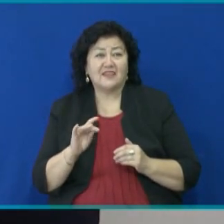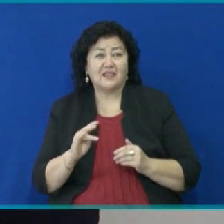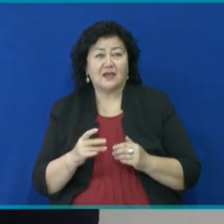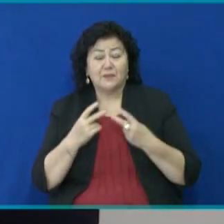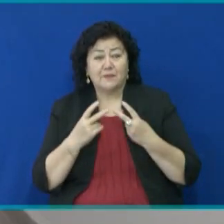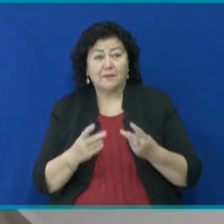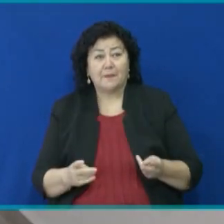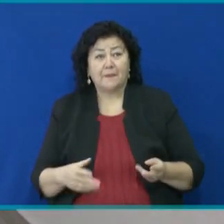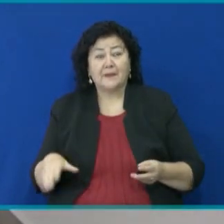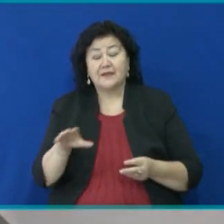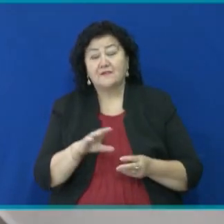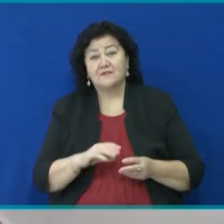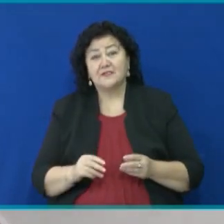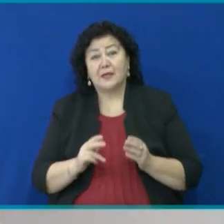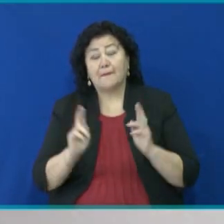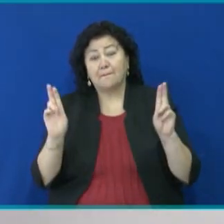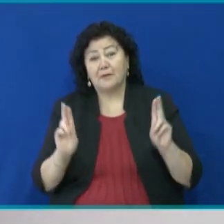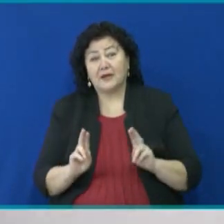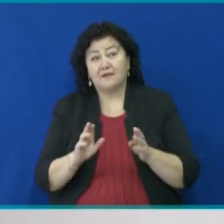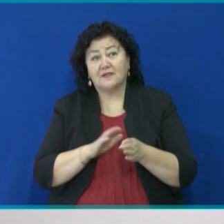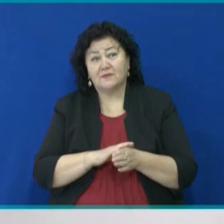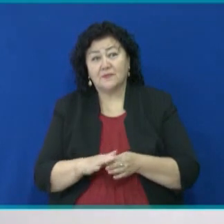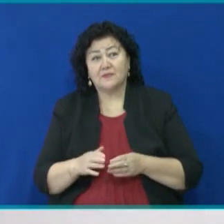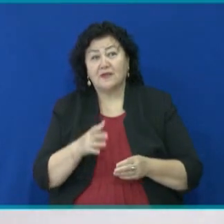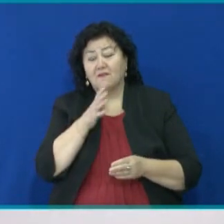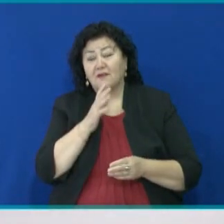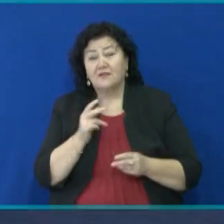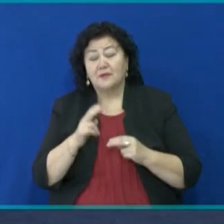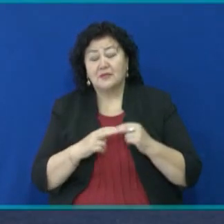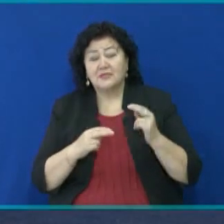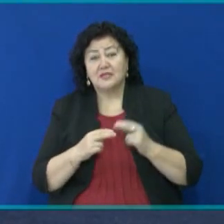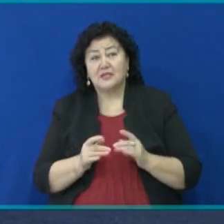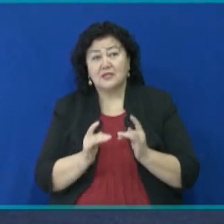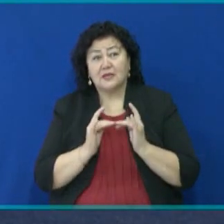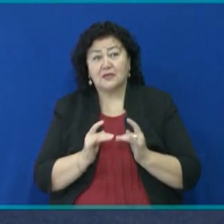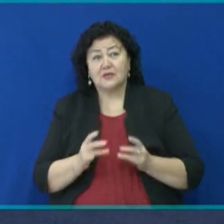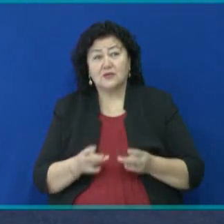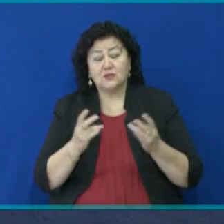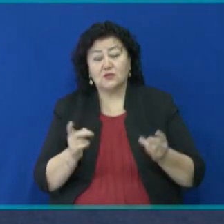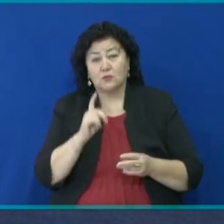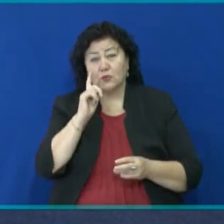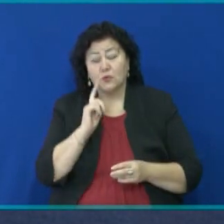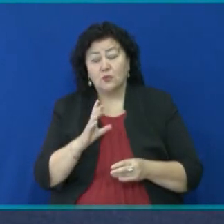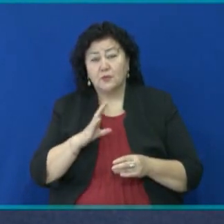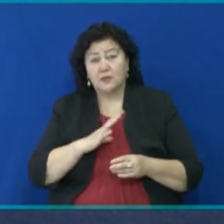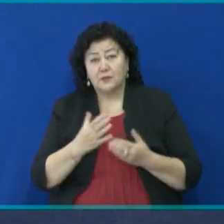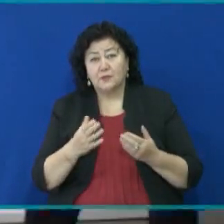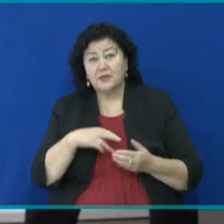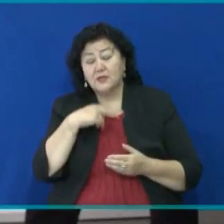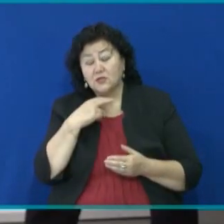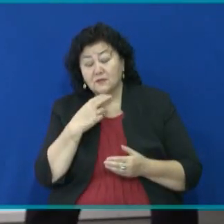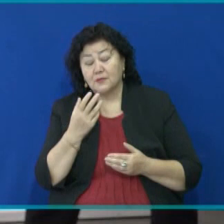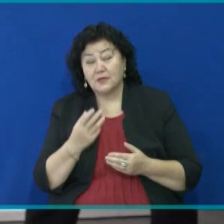нысандарына қойылатын барлық талаптарға сай келеді. Студенттер үйін салу кезінде оның кең әрі ыңғайлы болуына баса назар аударылғанын байқауға